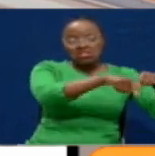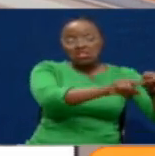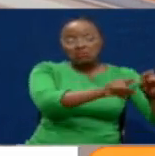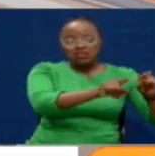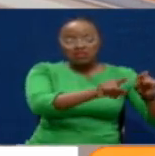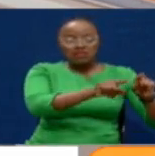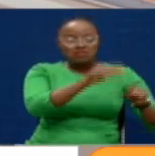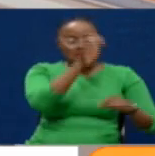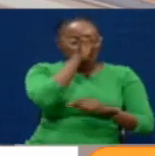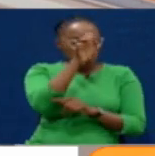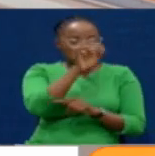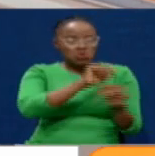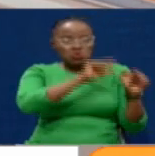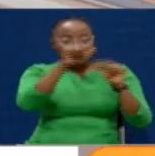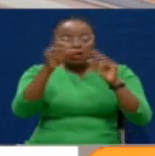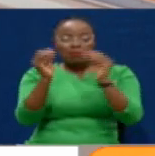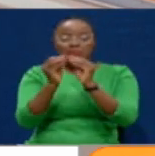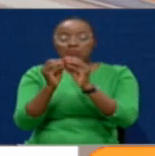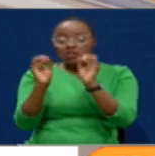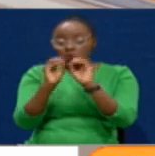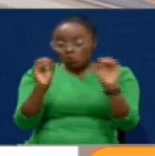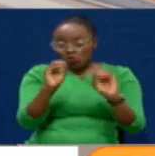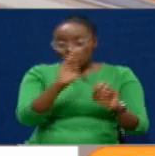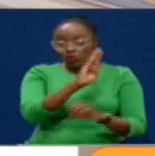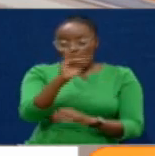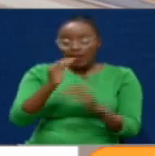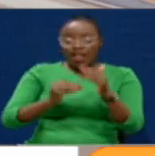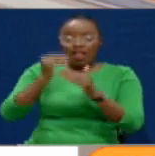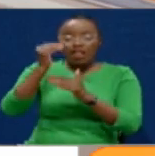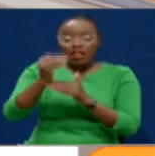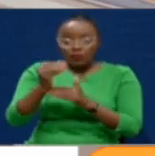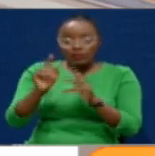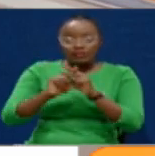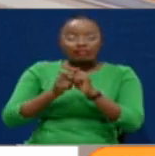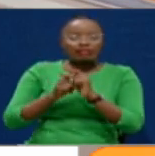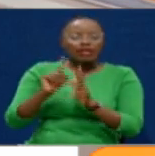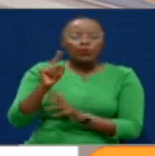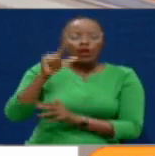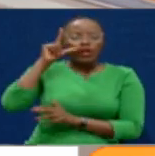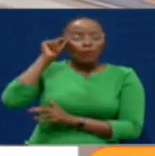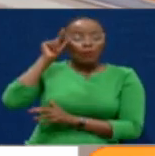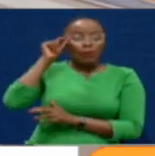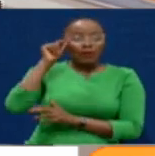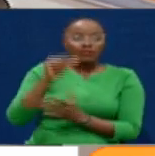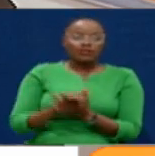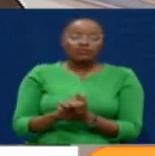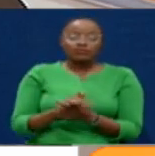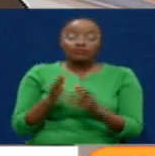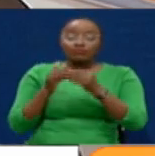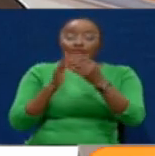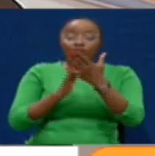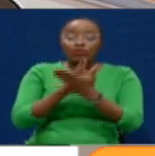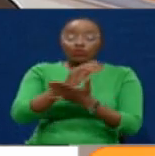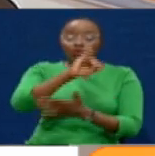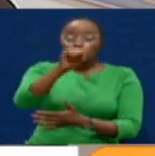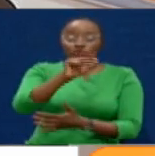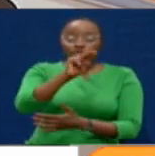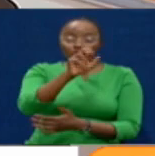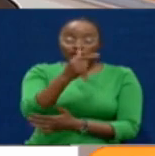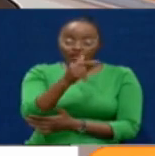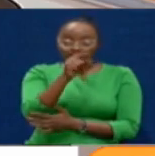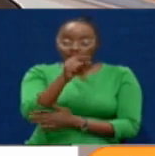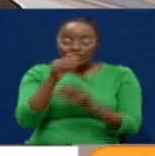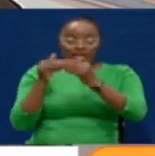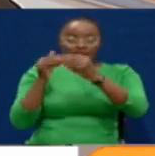walibadili nia na kukubali kushiriki mikutano ijayo, wakianza na ule wa Tononoka huko Mombasa. Wakiongozwa na Junet Mohamed, viongozi